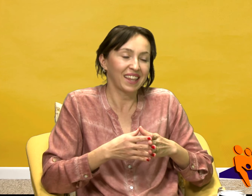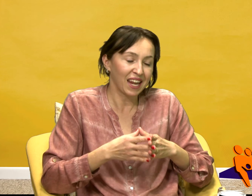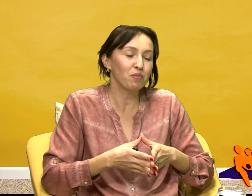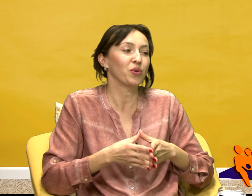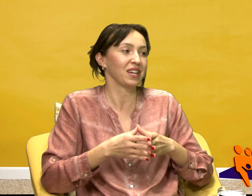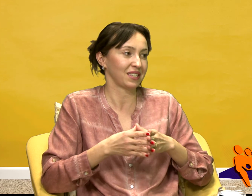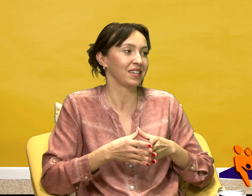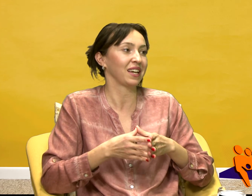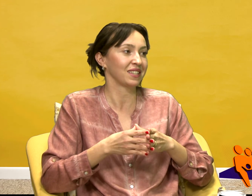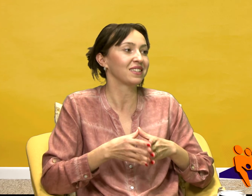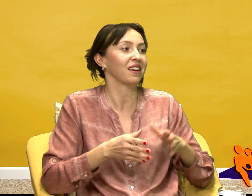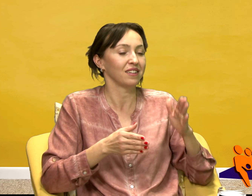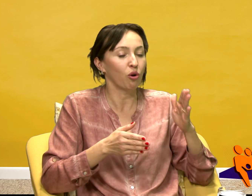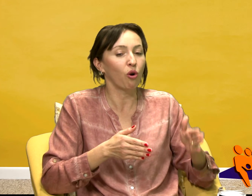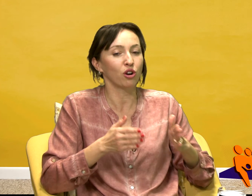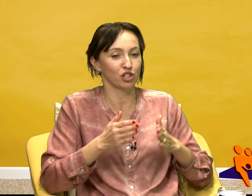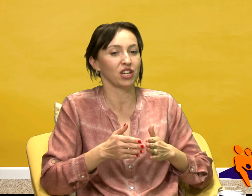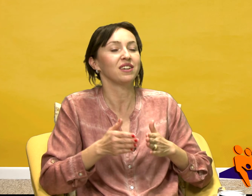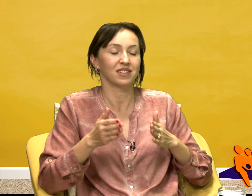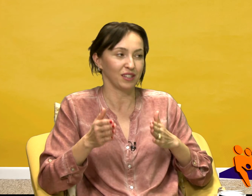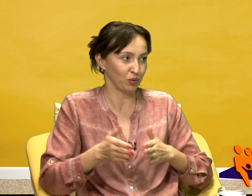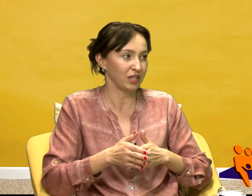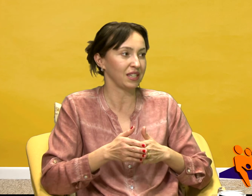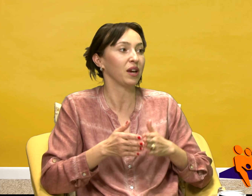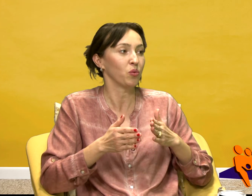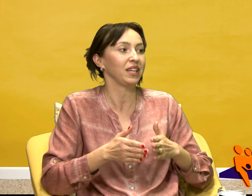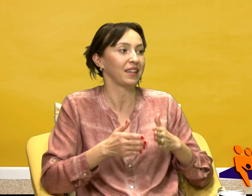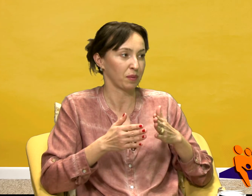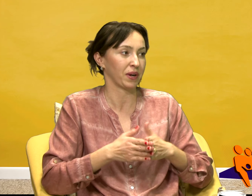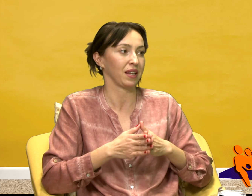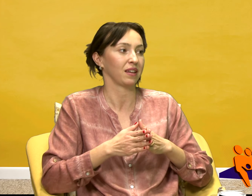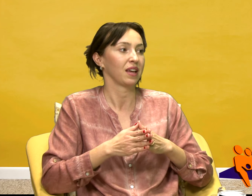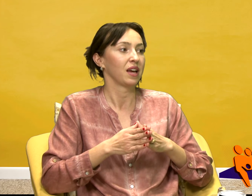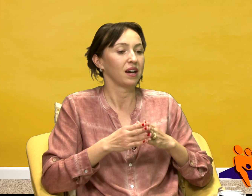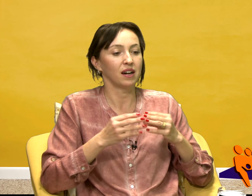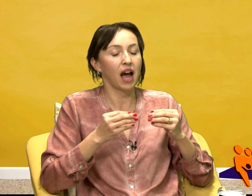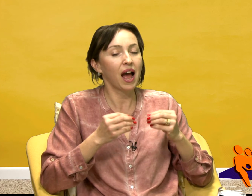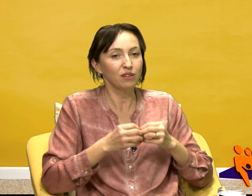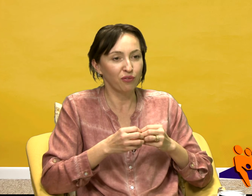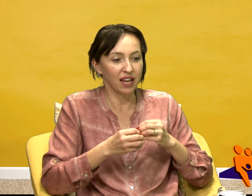De-aia trebuie să existe în orice instituție un interpret.